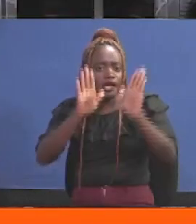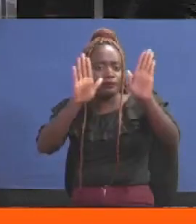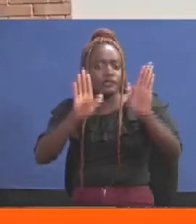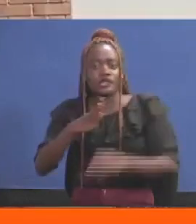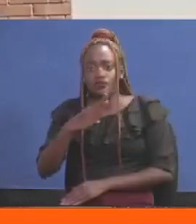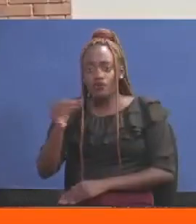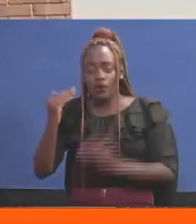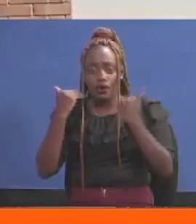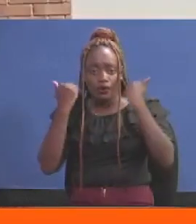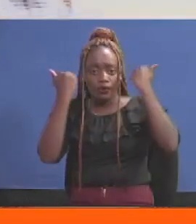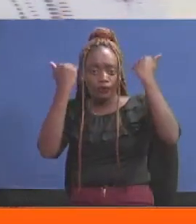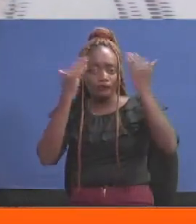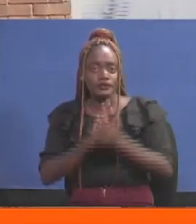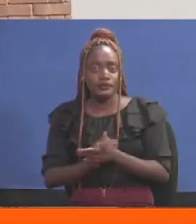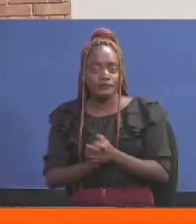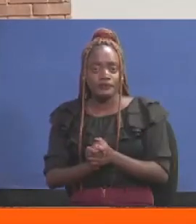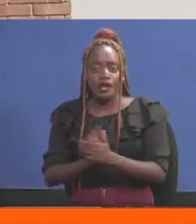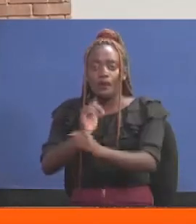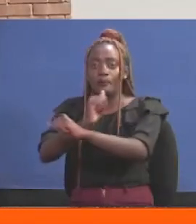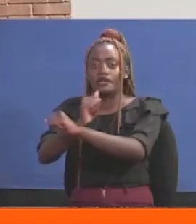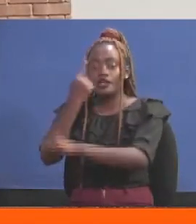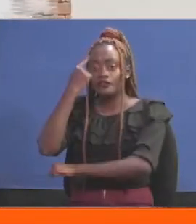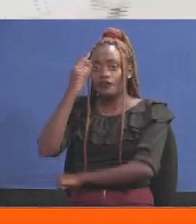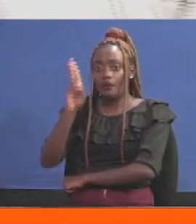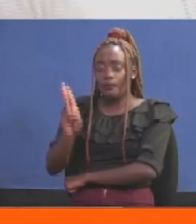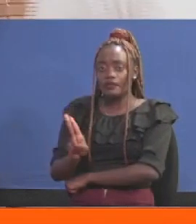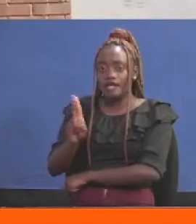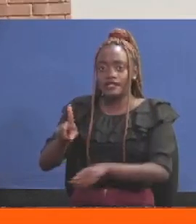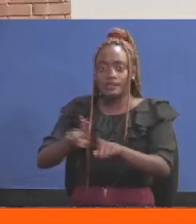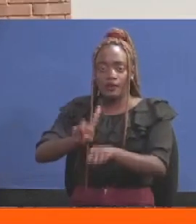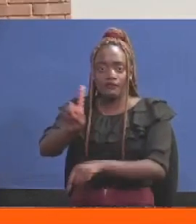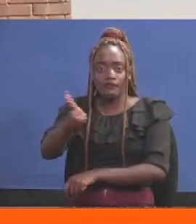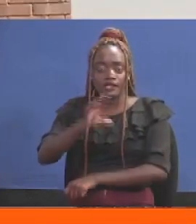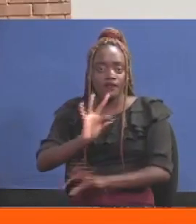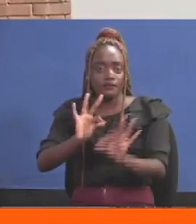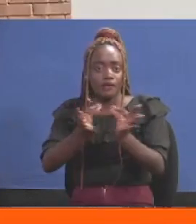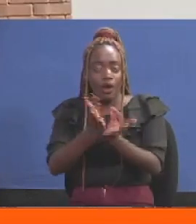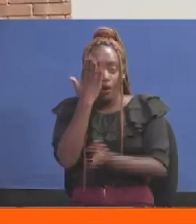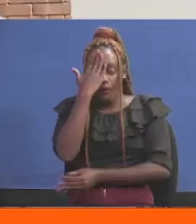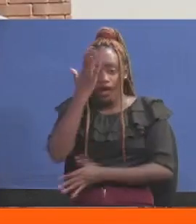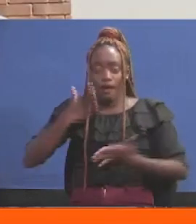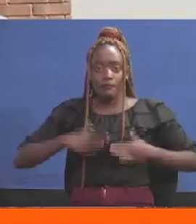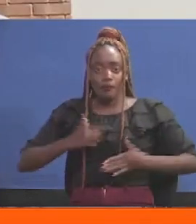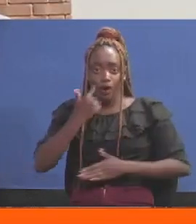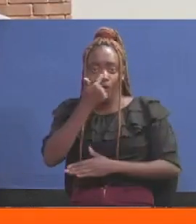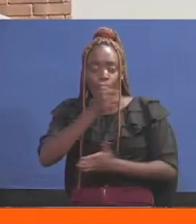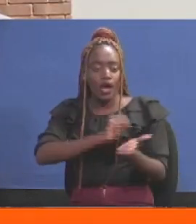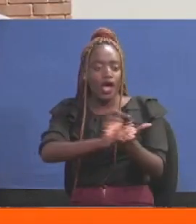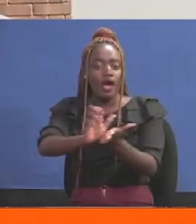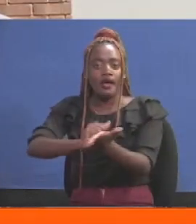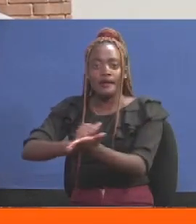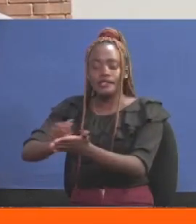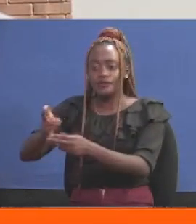haja ya kuenda kotini. We still want to protect the image of our president and the first family, sababu kuna watu ambao wanataka